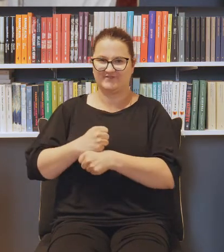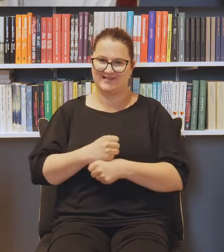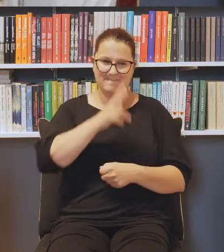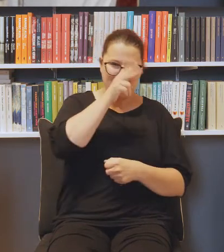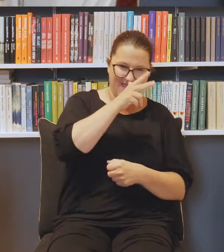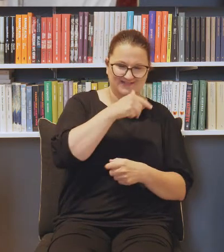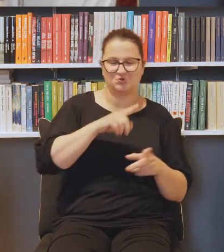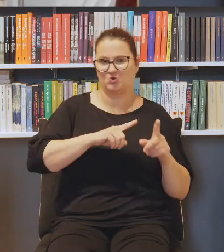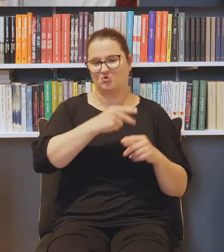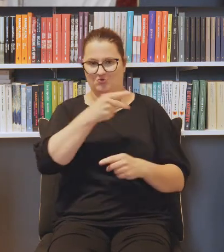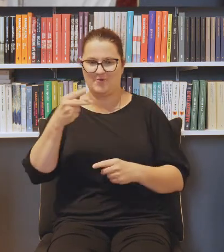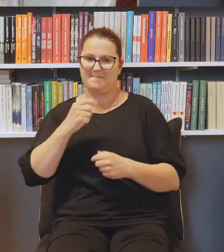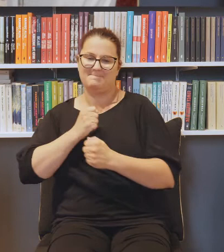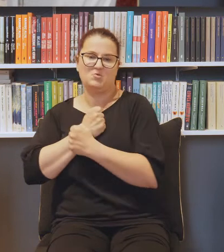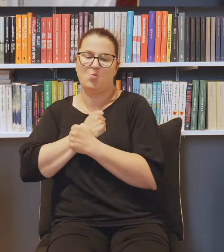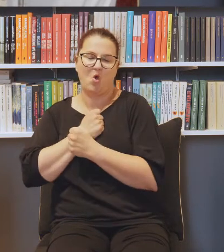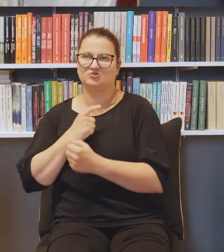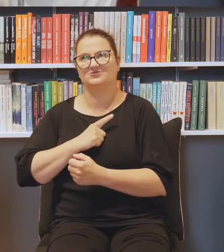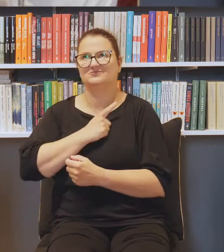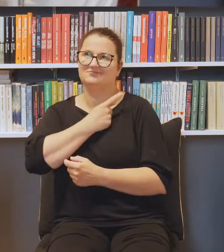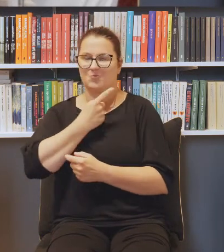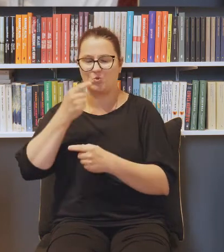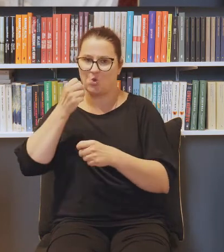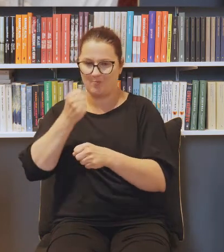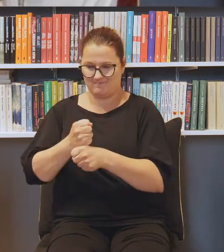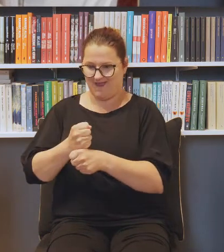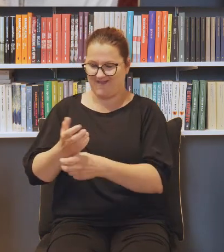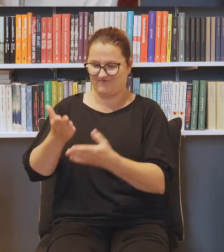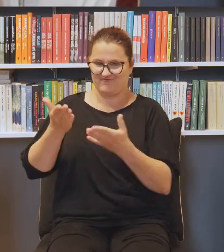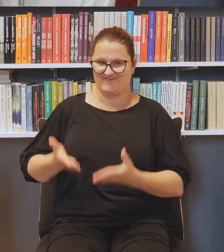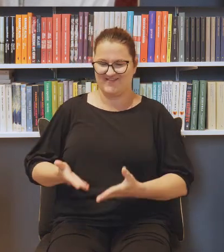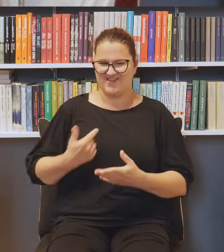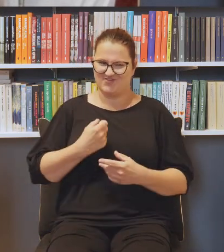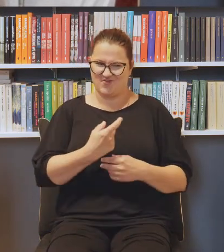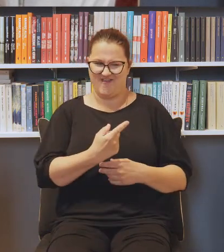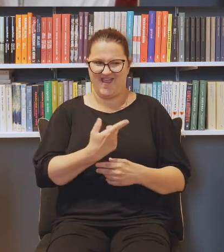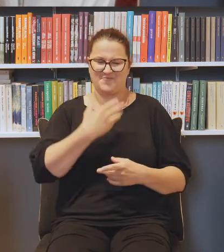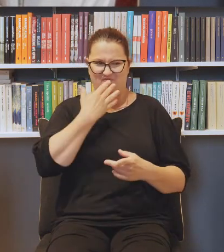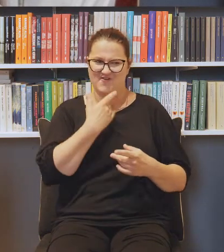i zasugerowała mi, że powinienem coś z tym zrobić. No, to było takie trochę niemiłe, ale